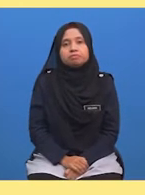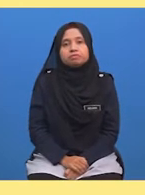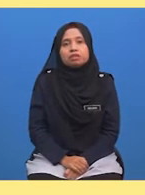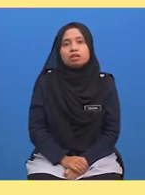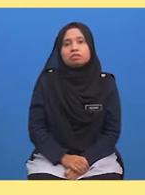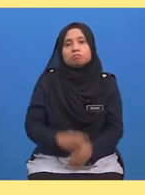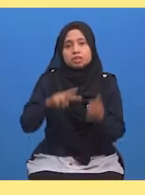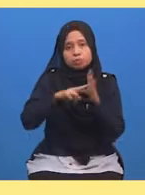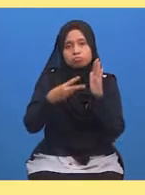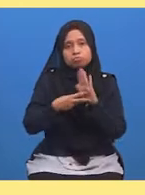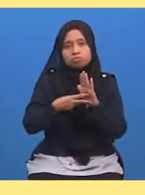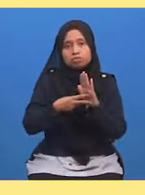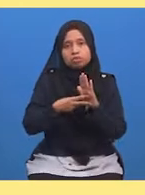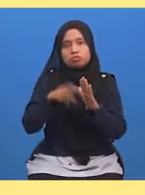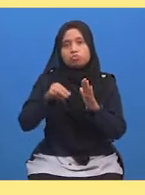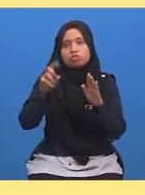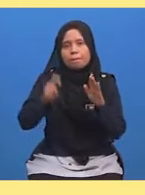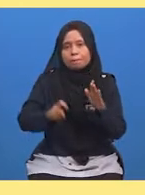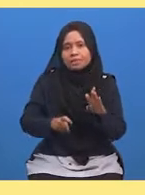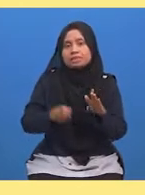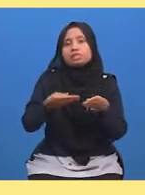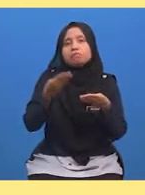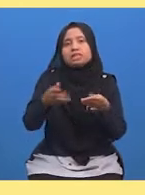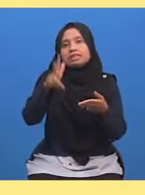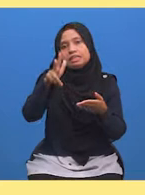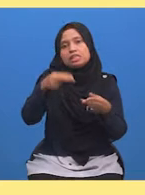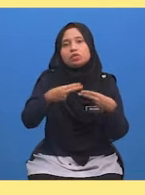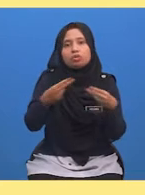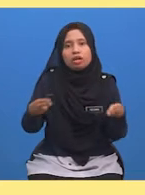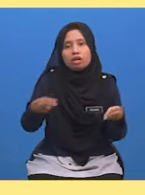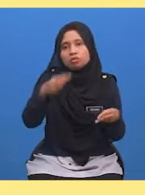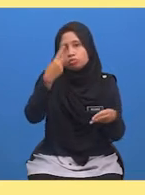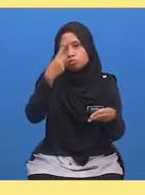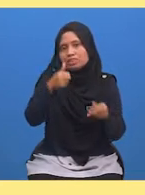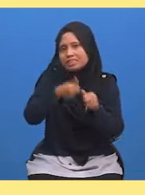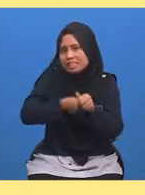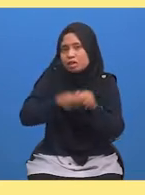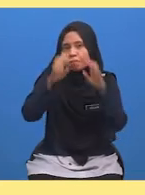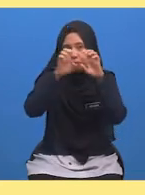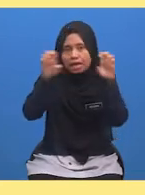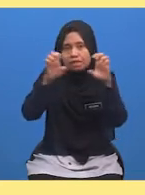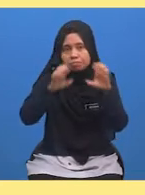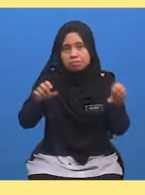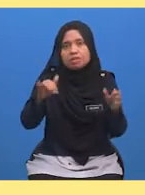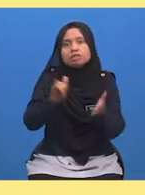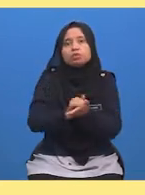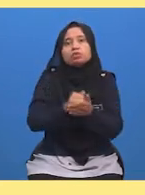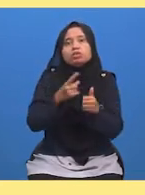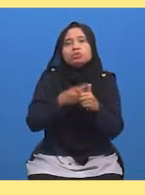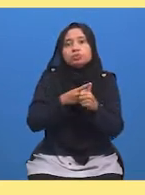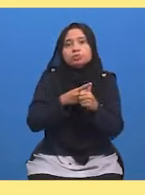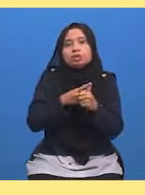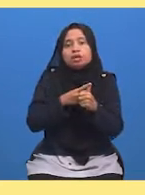Bermakna pelajar mesti memberikan 3 huraian bagi setiap elemen tersebut